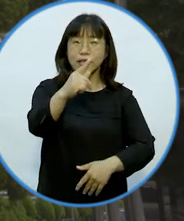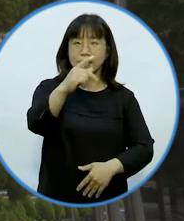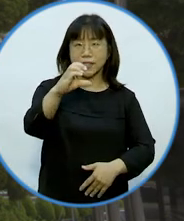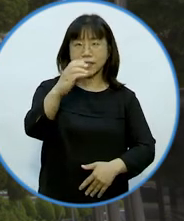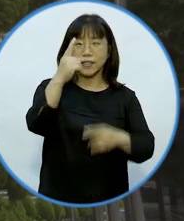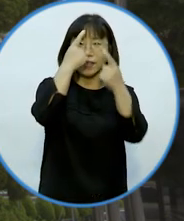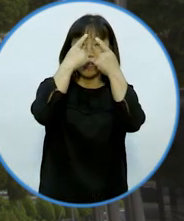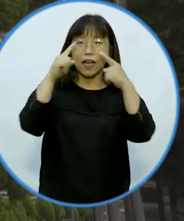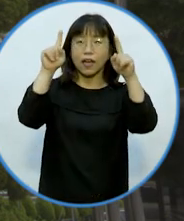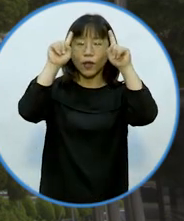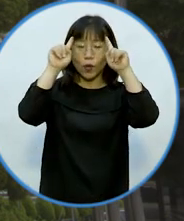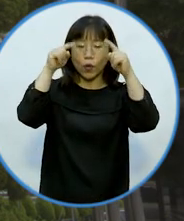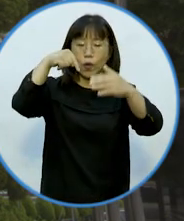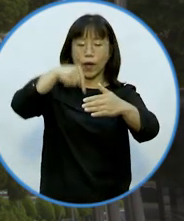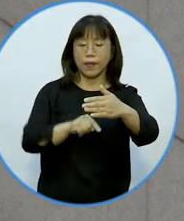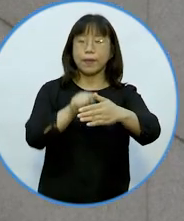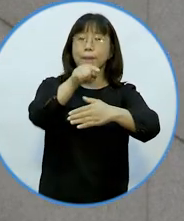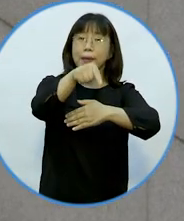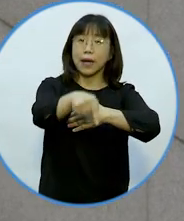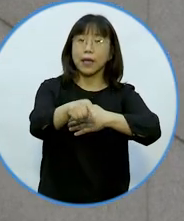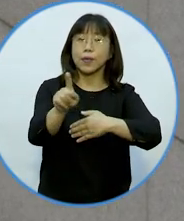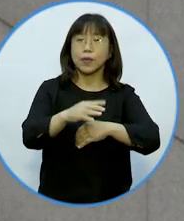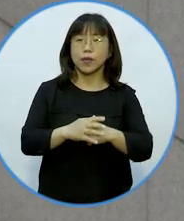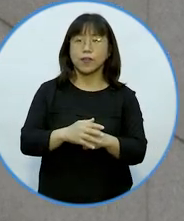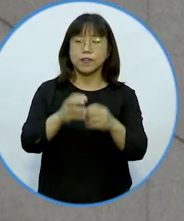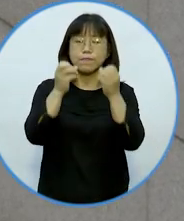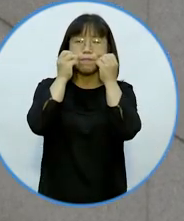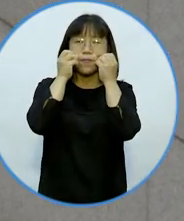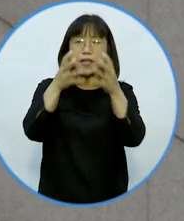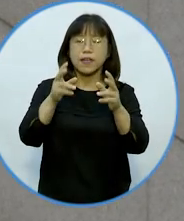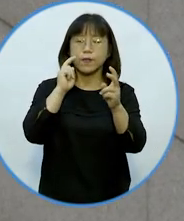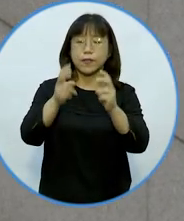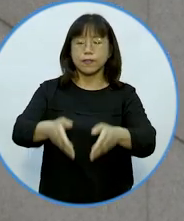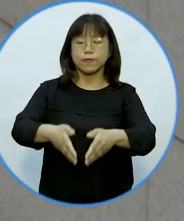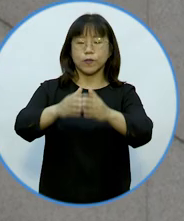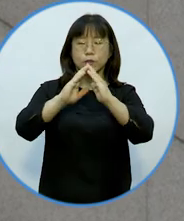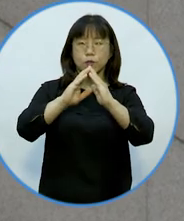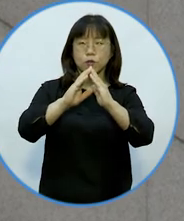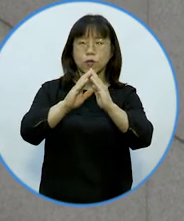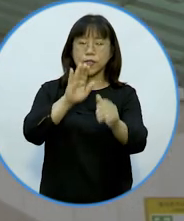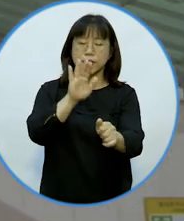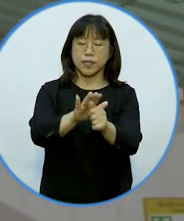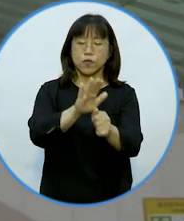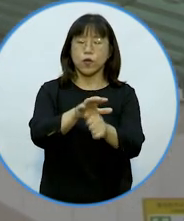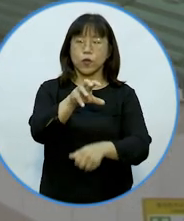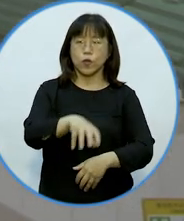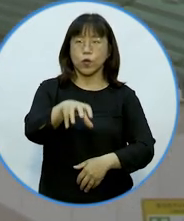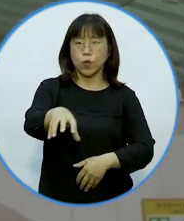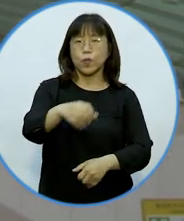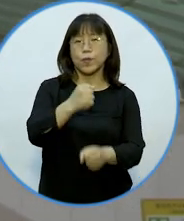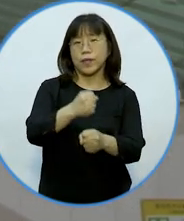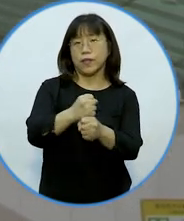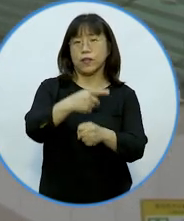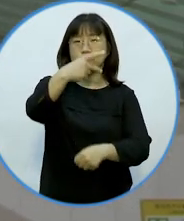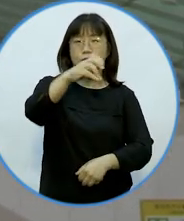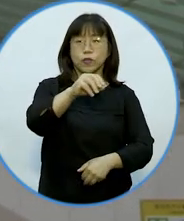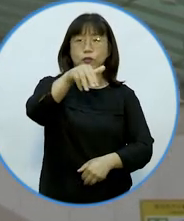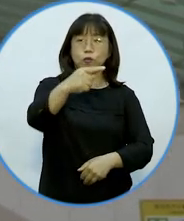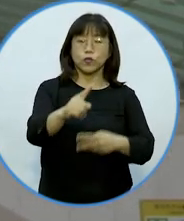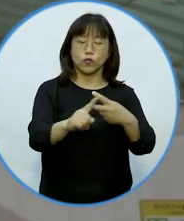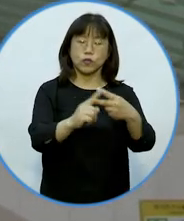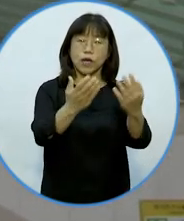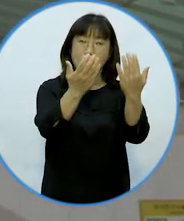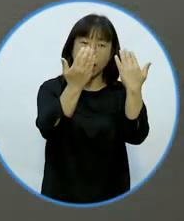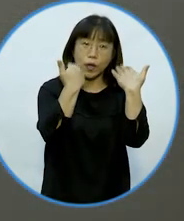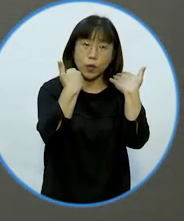강서구 KC대학교 캠퍼스 내외부에 두 곳의 창업 지원 공간이 조성됐습니다. 등촌중학교